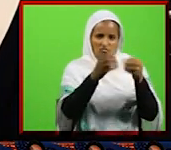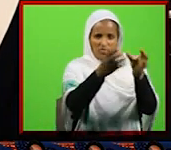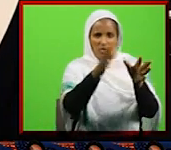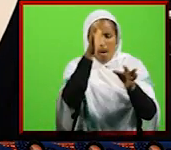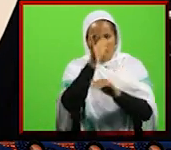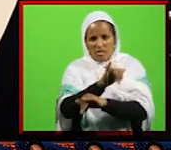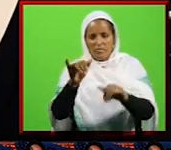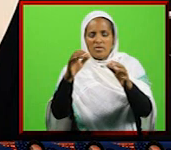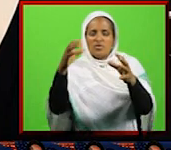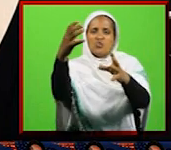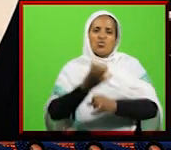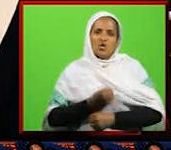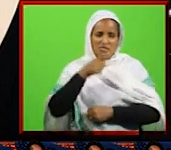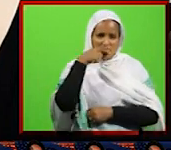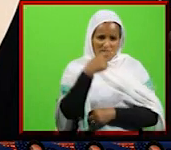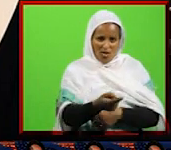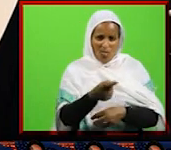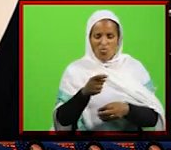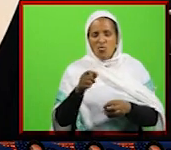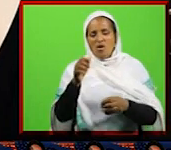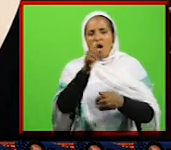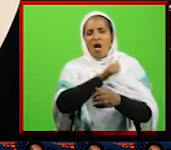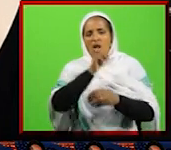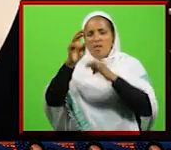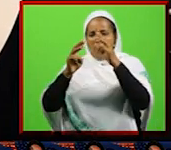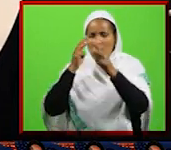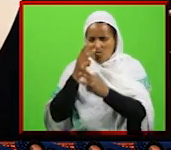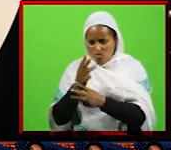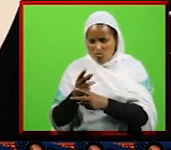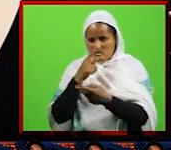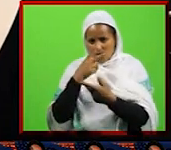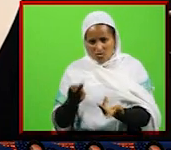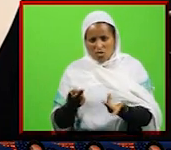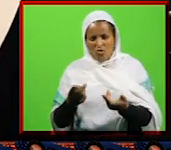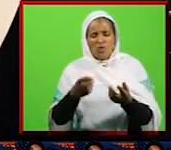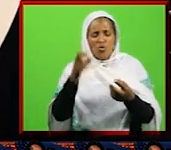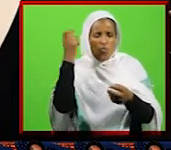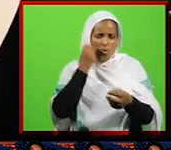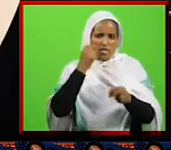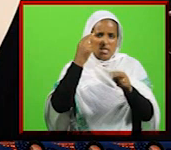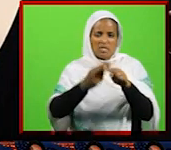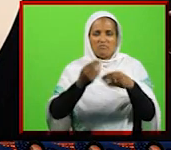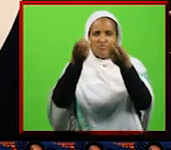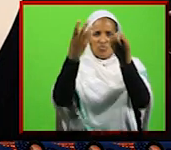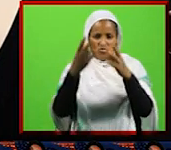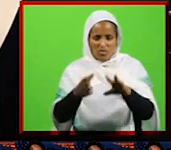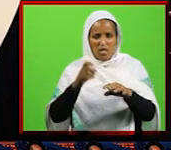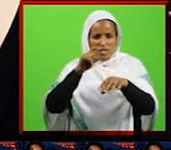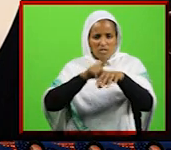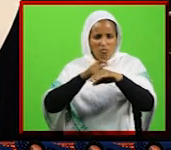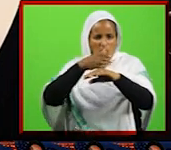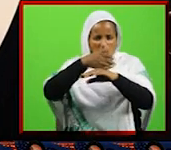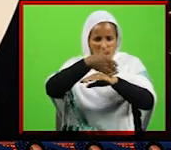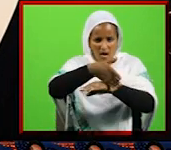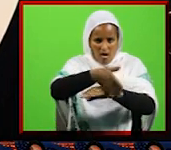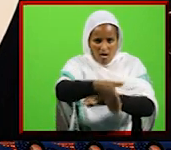እንደዚሁ ቶረስ ብዬሻለሁ፣ አለማየሁ ብዬሻለሁ። ብዙ ብዙ ወርቃማ ስሞች ይሰጣሉ። ከጊዜ በኋላ ግን